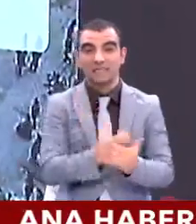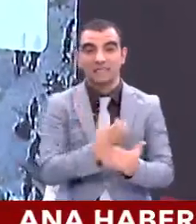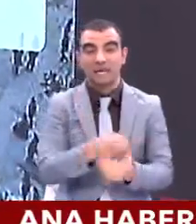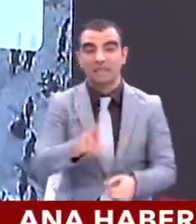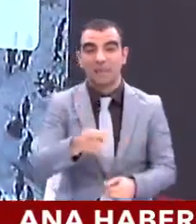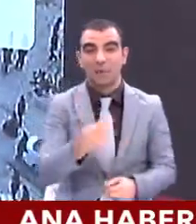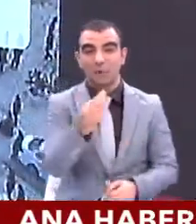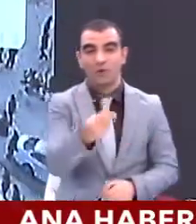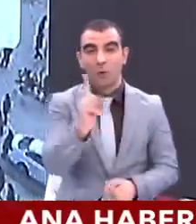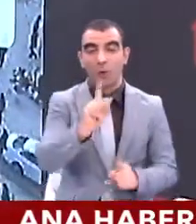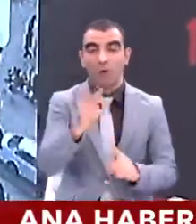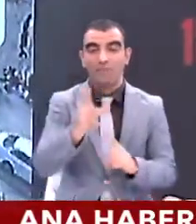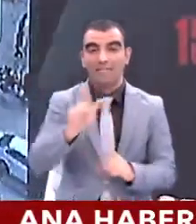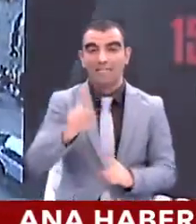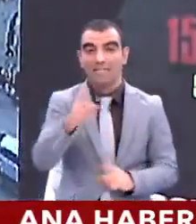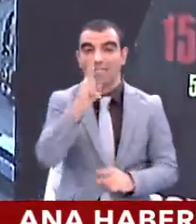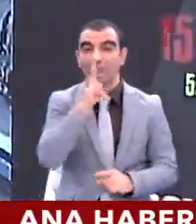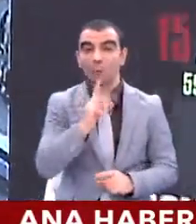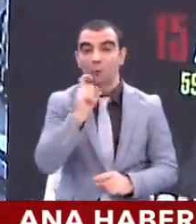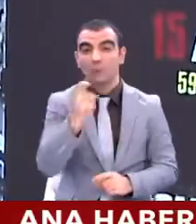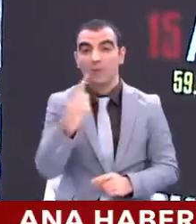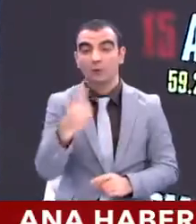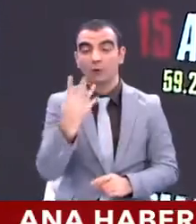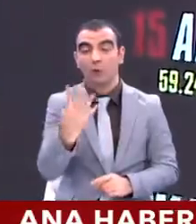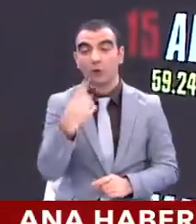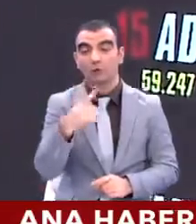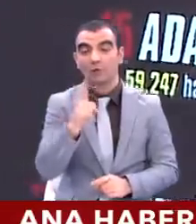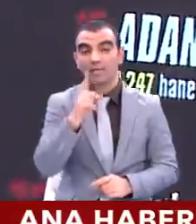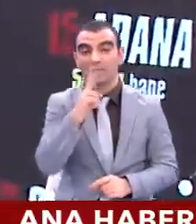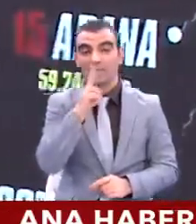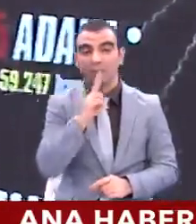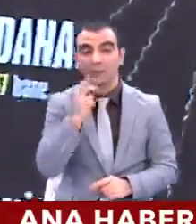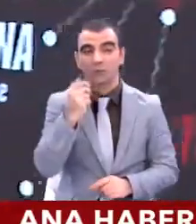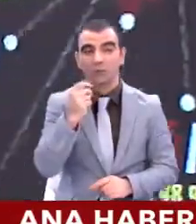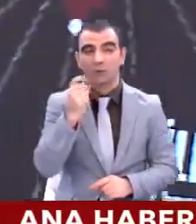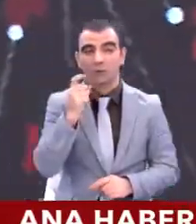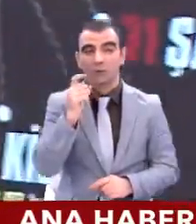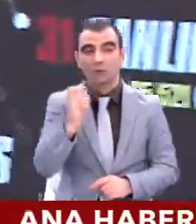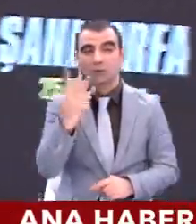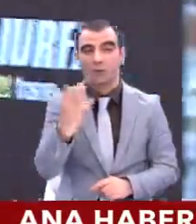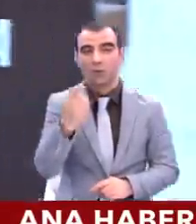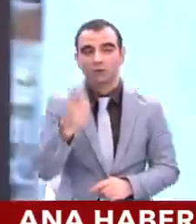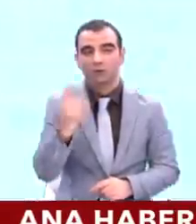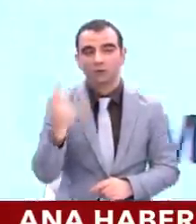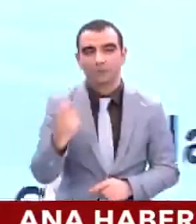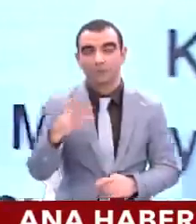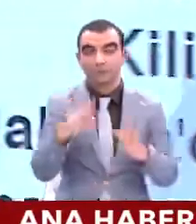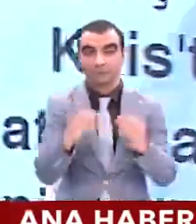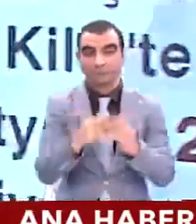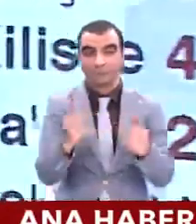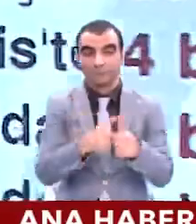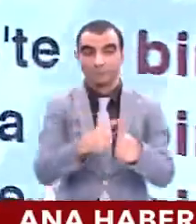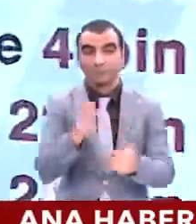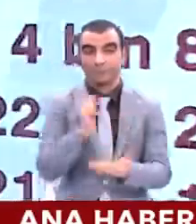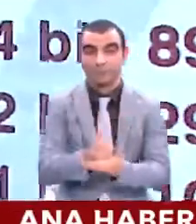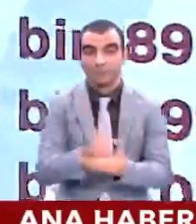10 ilde 294.166 konuta bu burada bu sıralamada Adana 1 Adıyaman